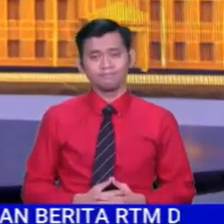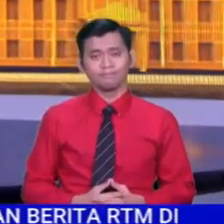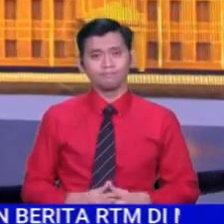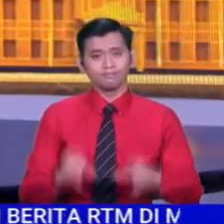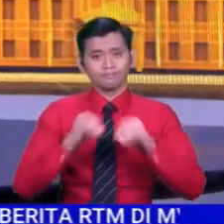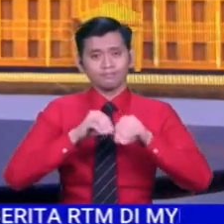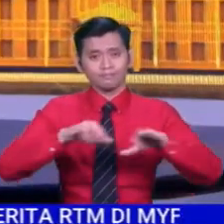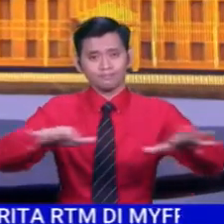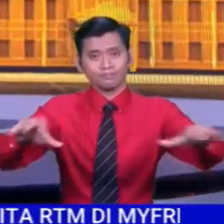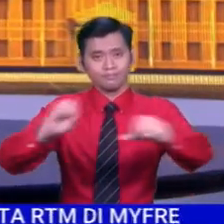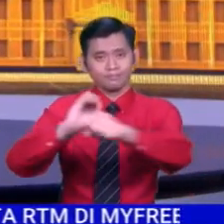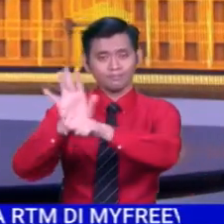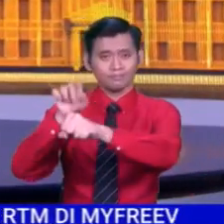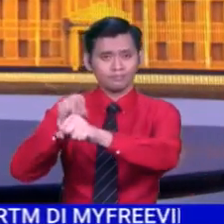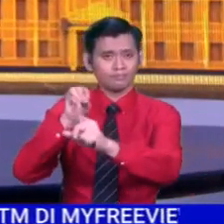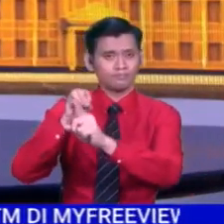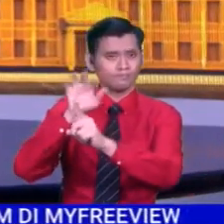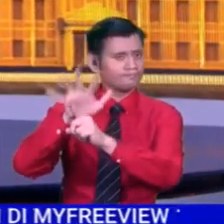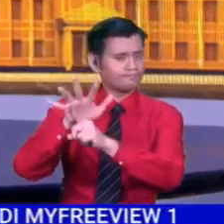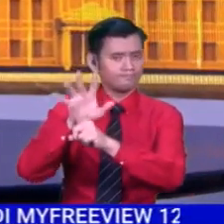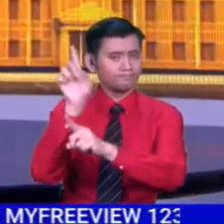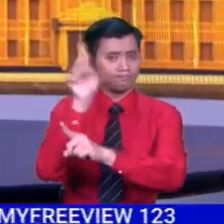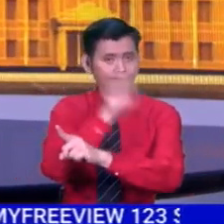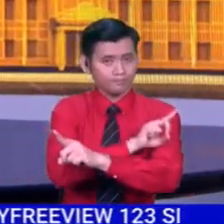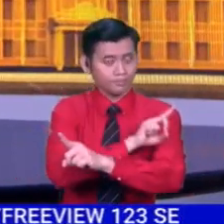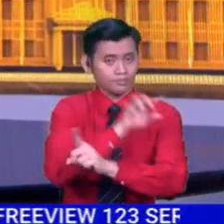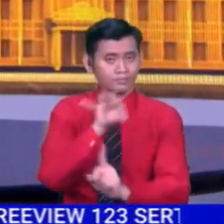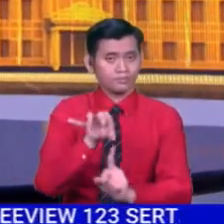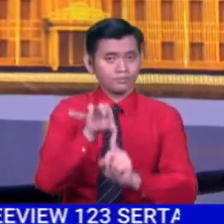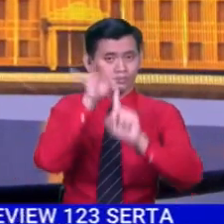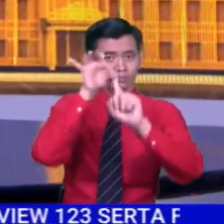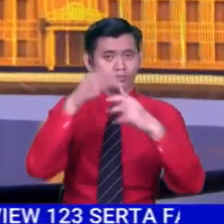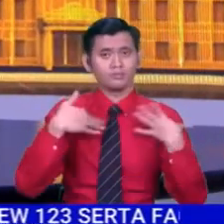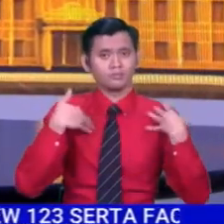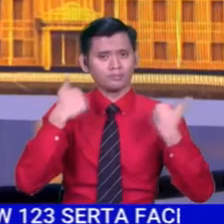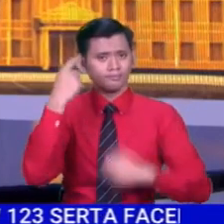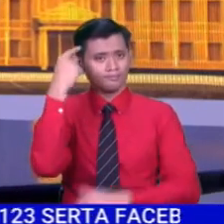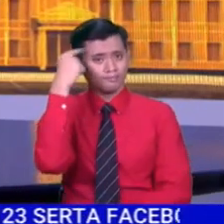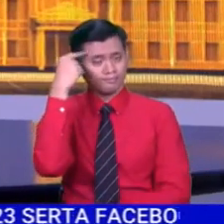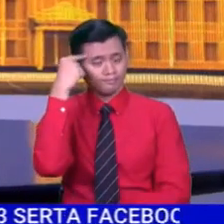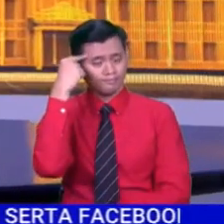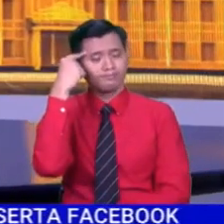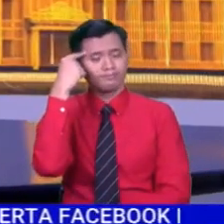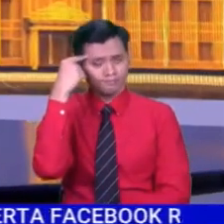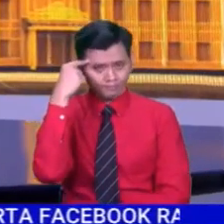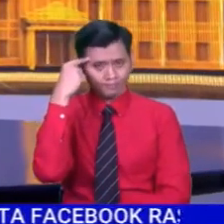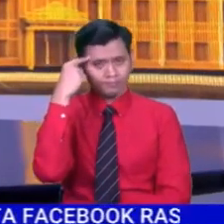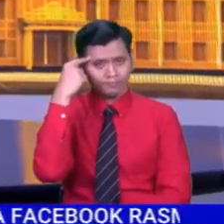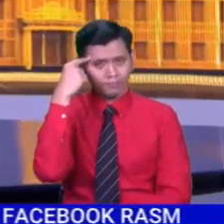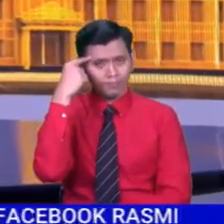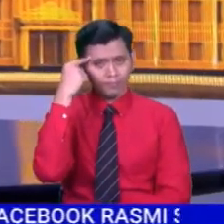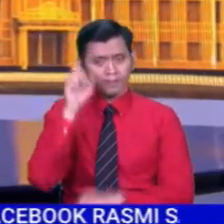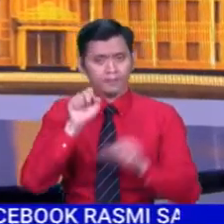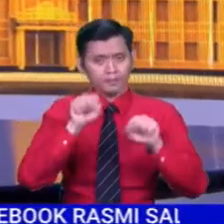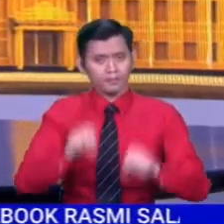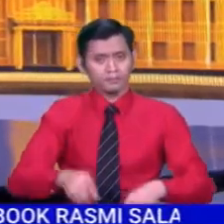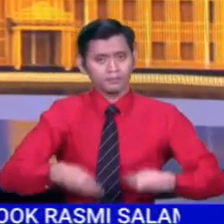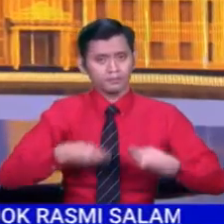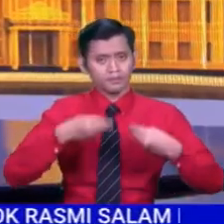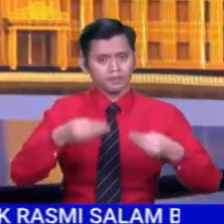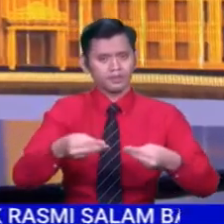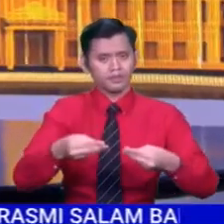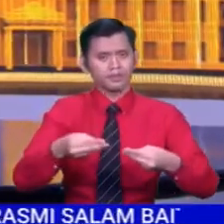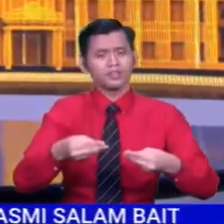Pandemi COVID-19 memberi impak ketara khususnya isu kesihatan mental yang selama ini membawa stigma atau